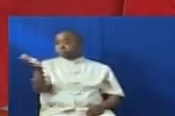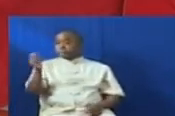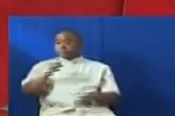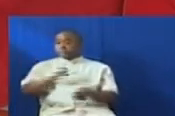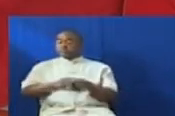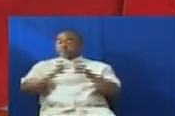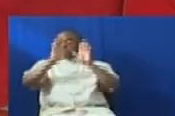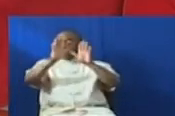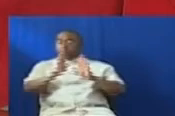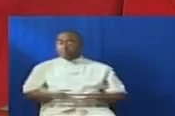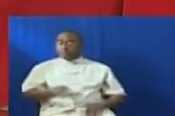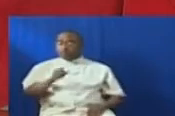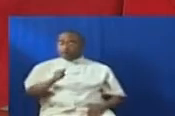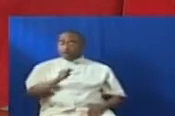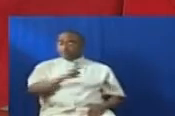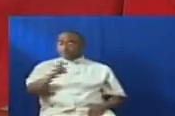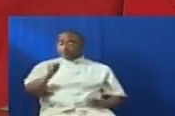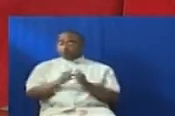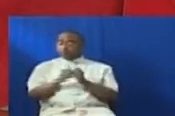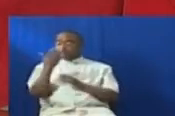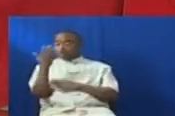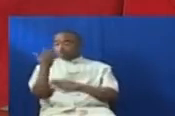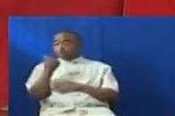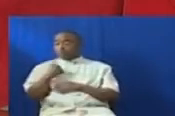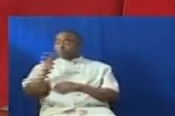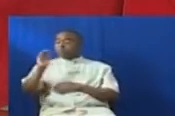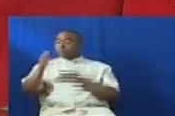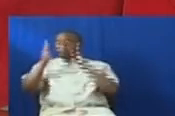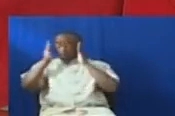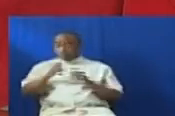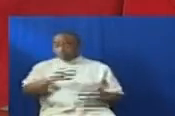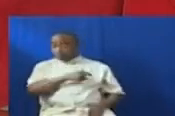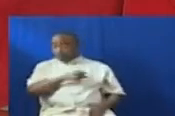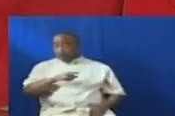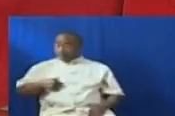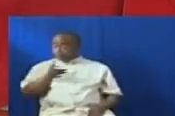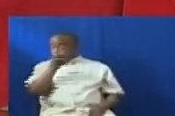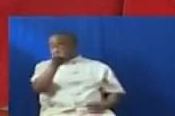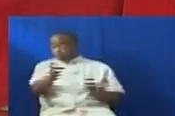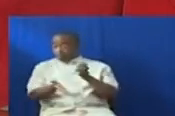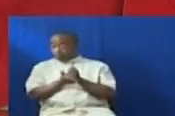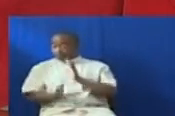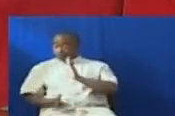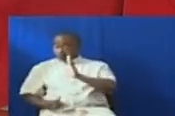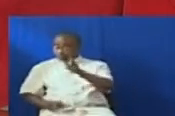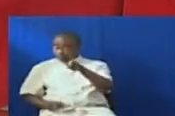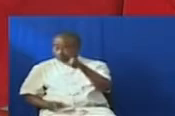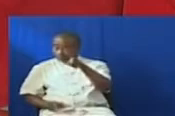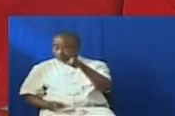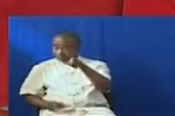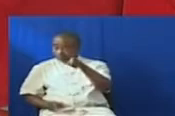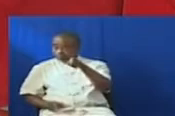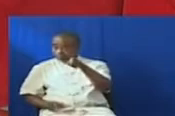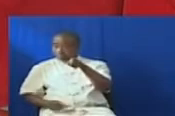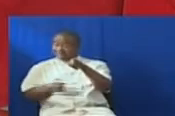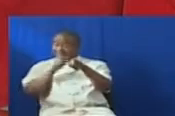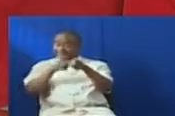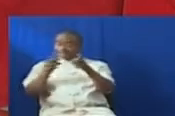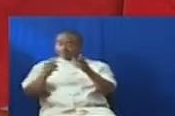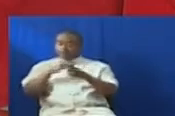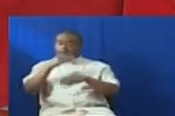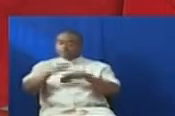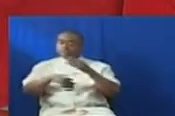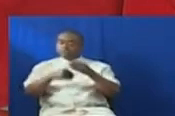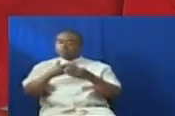mwaka 2015 Mheshimiwa Rais Dr. John Pombe Joseph Magufuli ni zawadi yetu kutoka